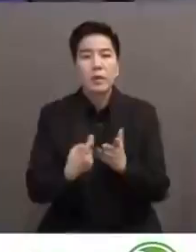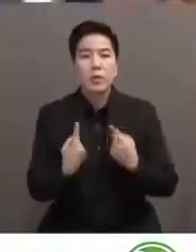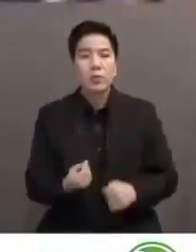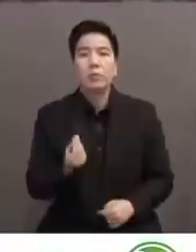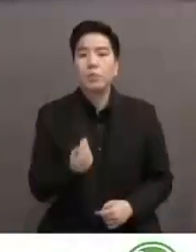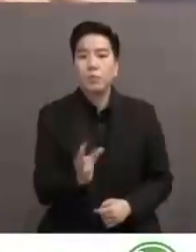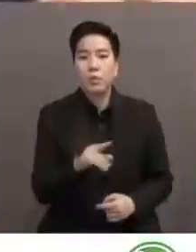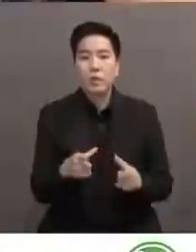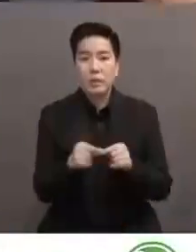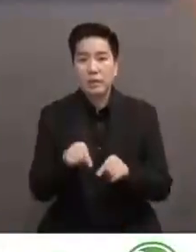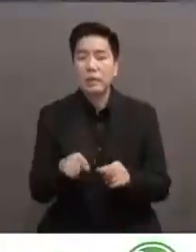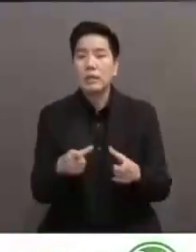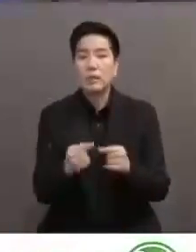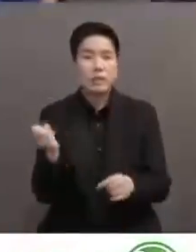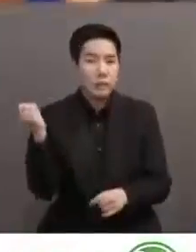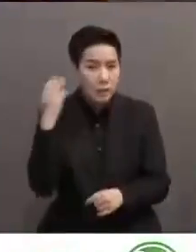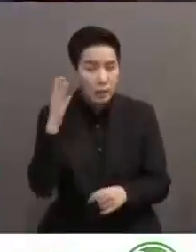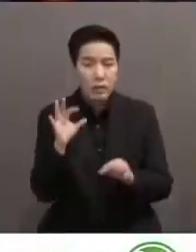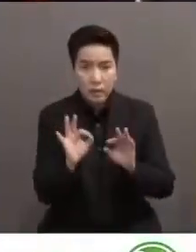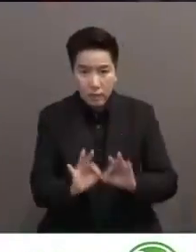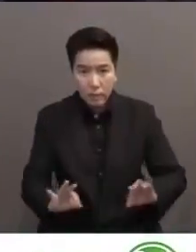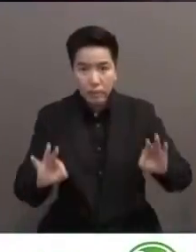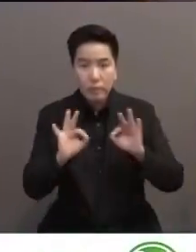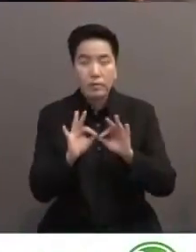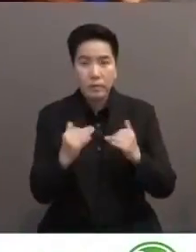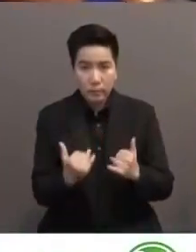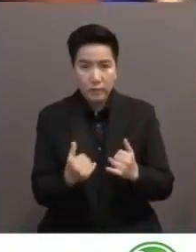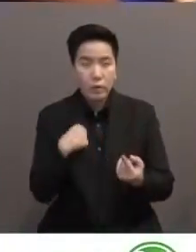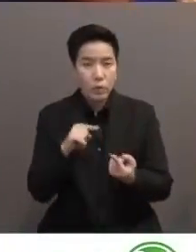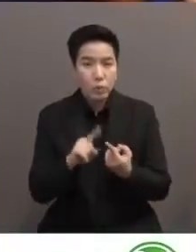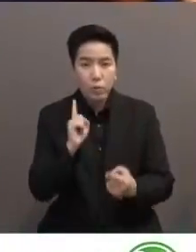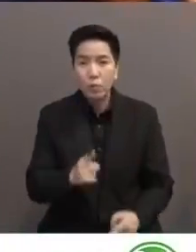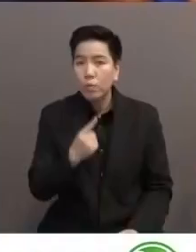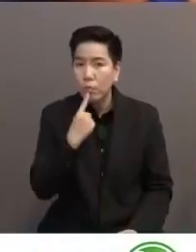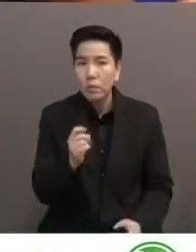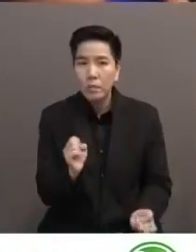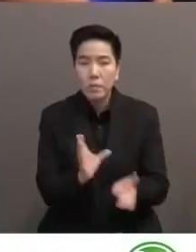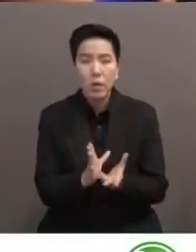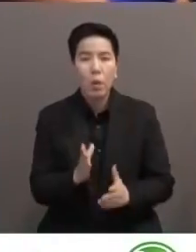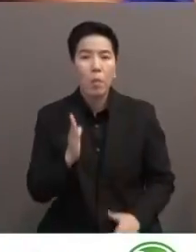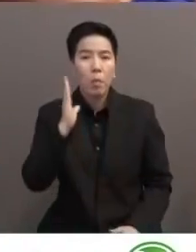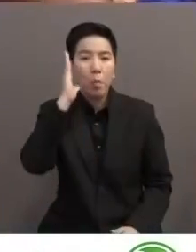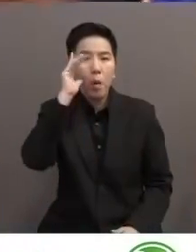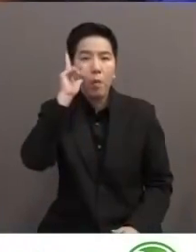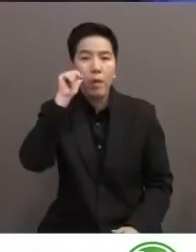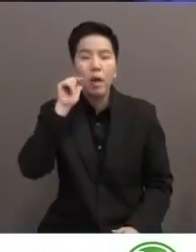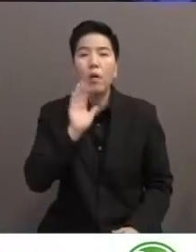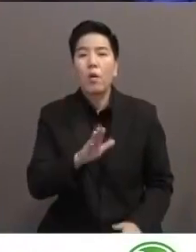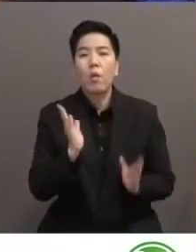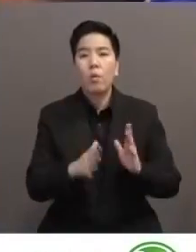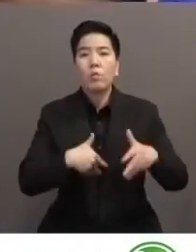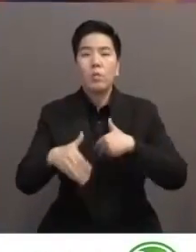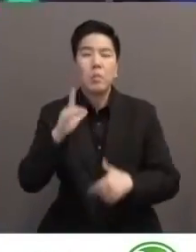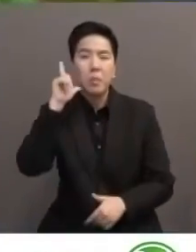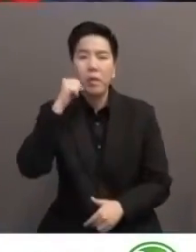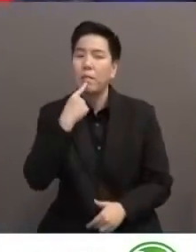เนื่องจากคดีนี้เป็นคดีใหญ่อุกฉกรรจ์และก็สะเทือนขวัญด้วยคดีนี้ต้องบอกว่าทำร้ายจิตใจหัวอกคนเป็นพ่อเป็นแม่นะคะคุณแม่ถึง